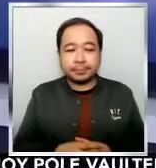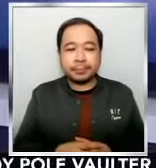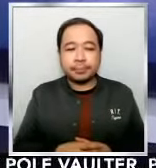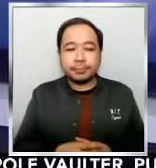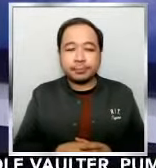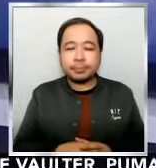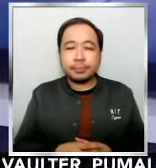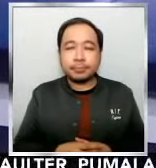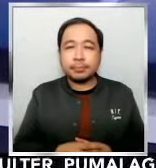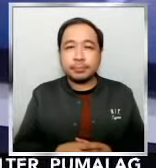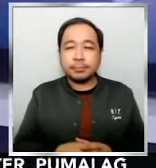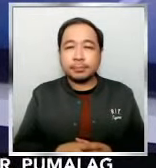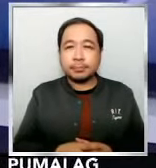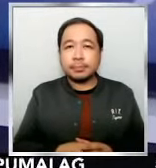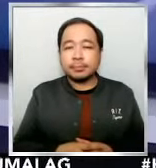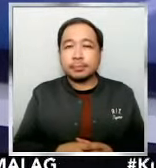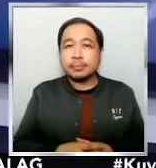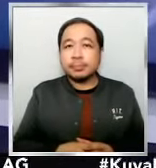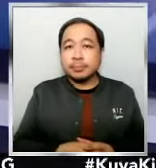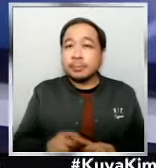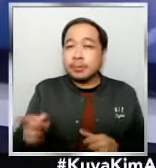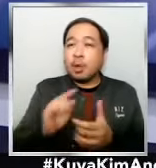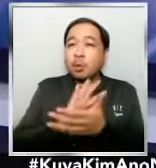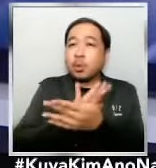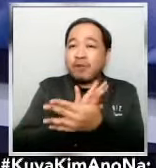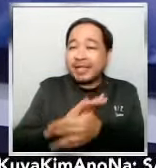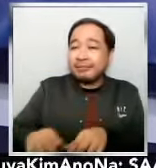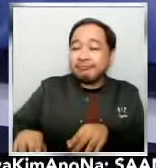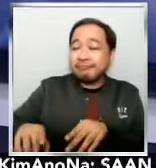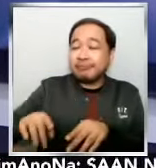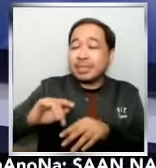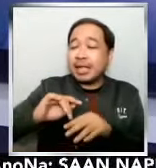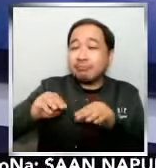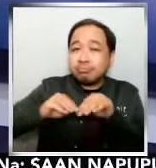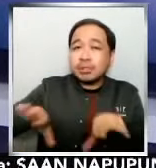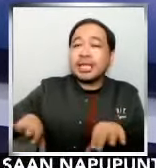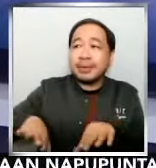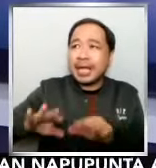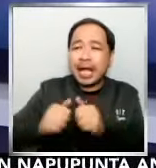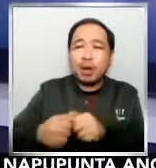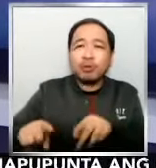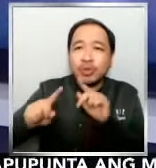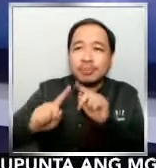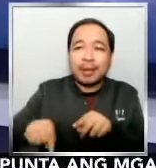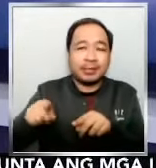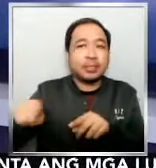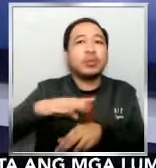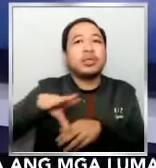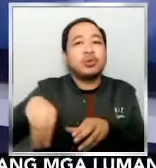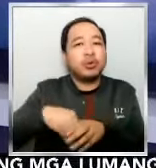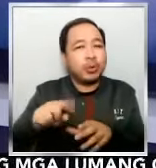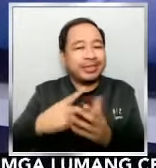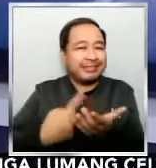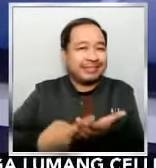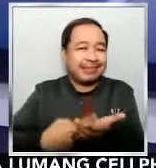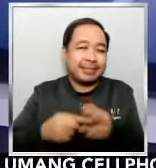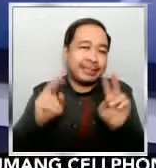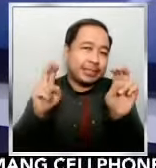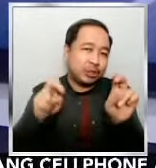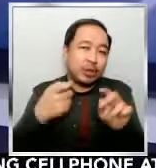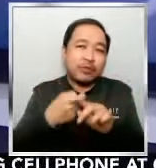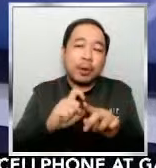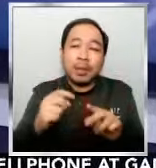Kabilang pa rin ang pagtugon sa COVID pandemic sa mga isyung tinalakay ng mga presidential, vice presidential at senatorial aspirant sa